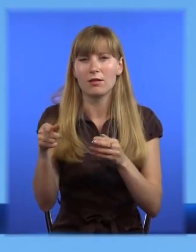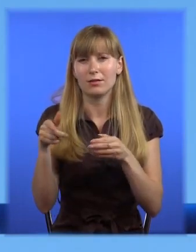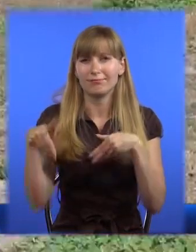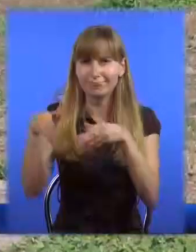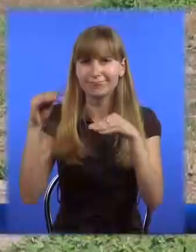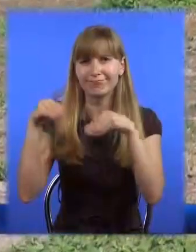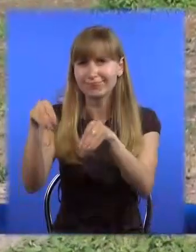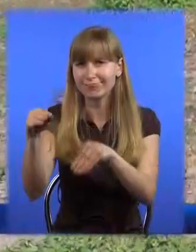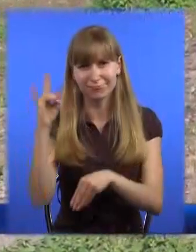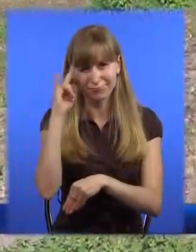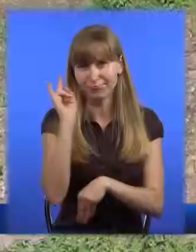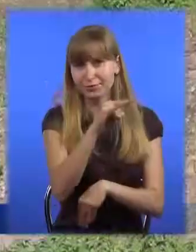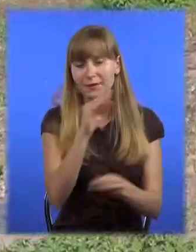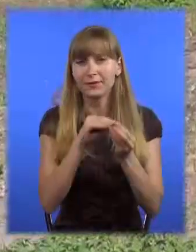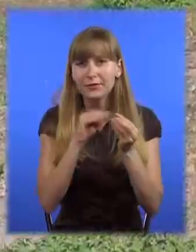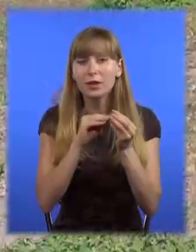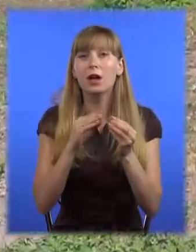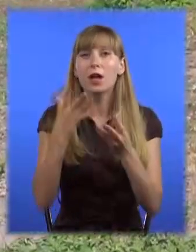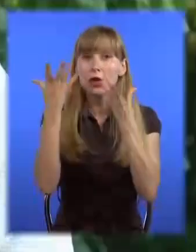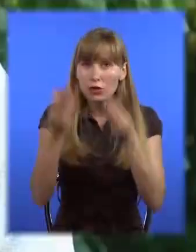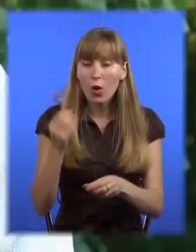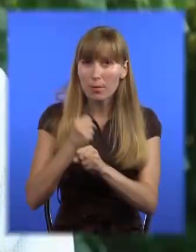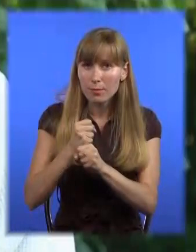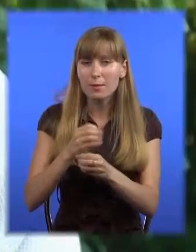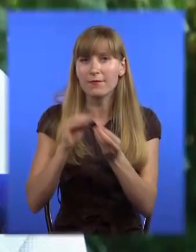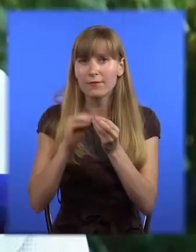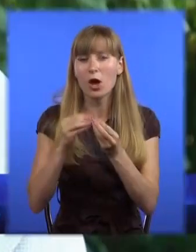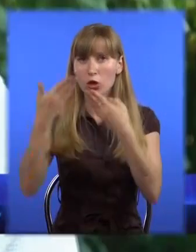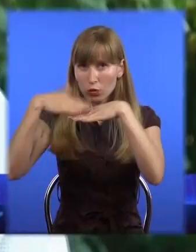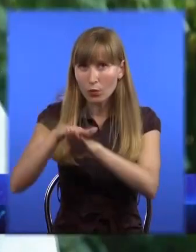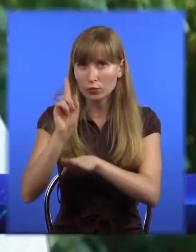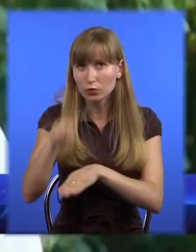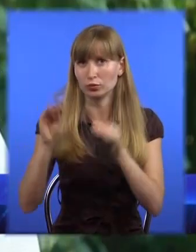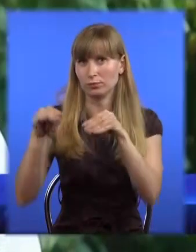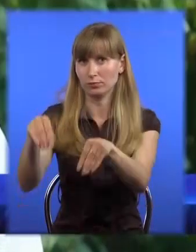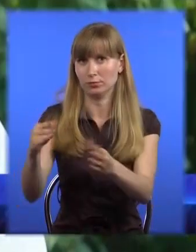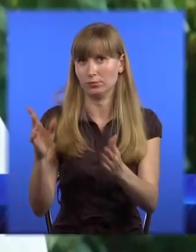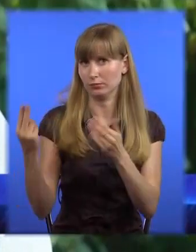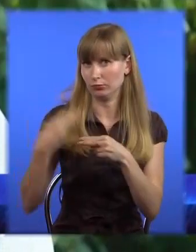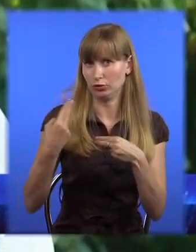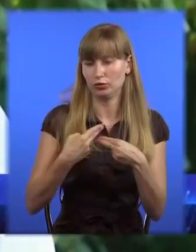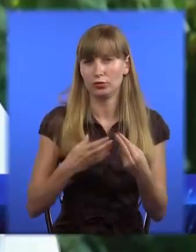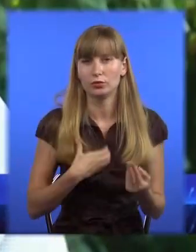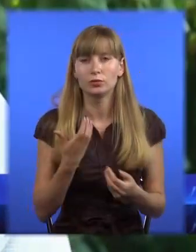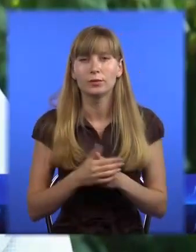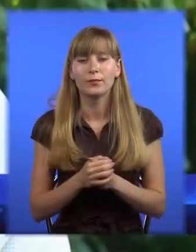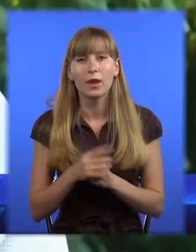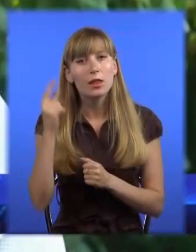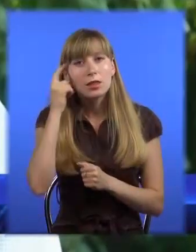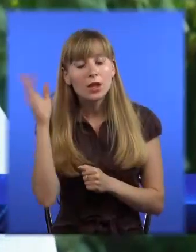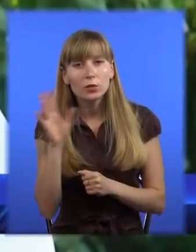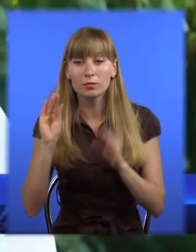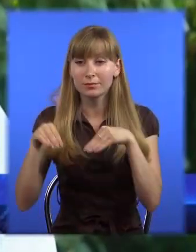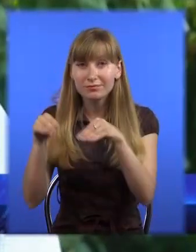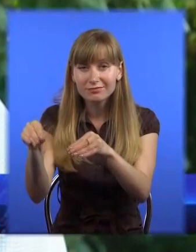не зважають. Техніка працює вдень, а нерідко і вночі. Ніколи навіть не думав, що часник може так сильно